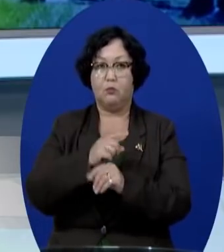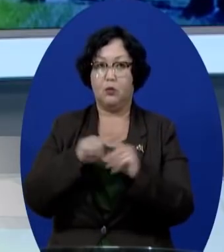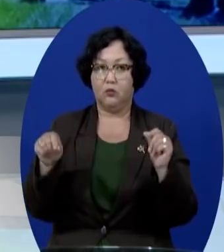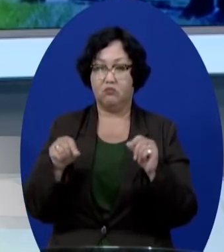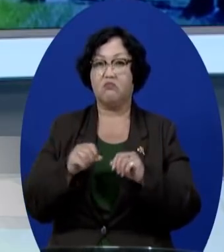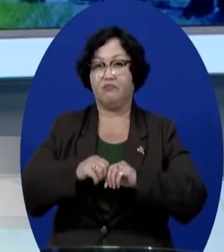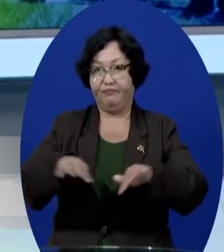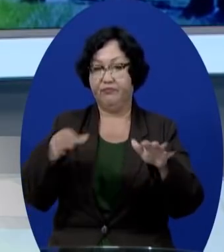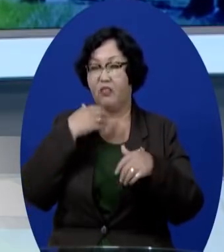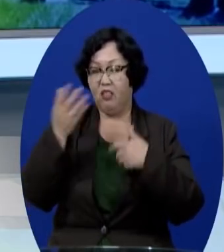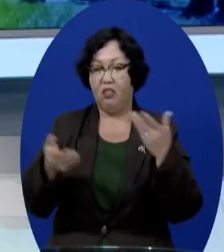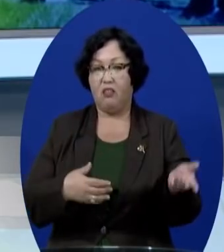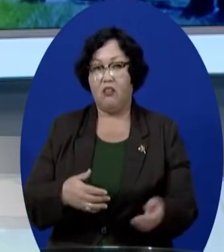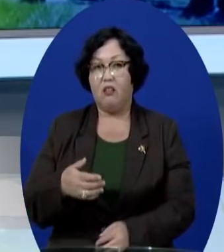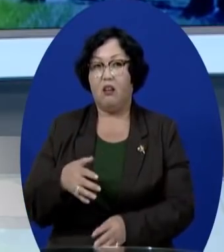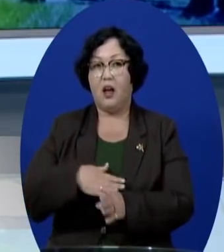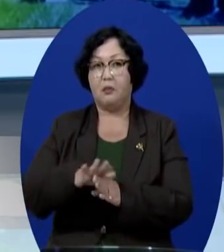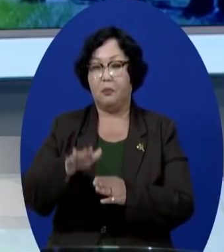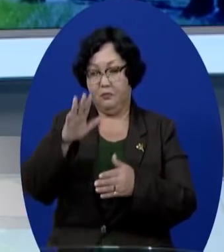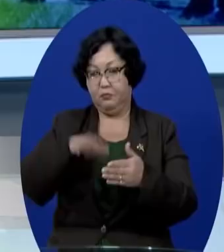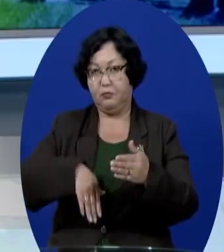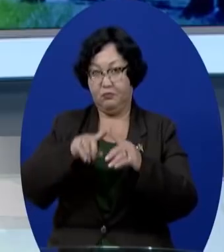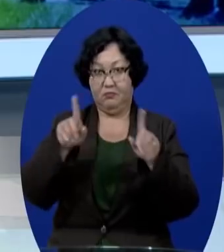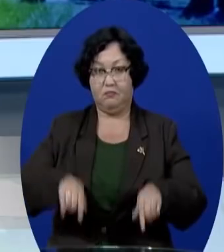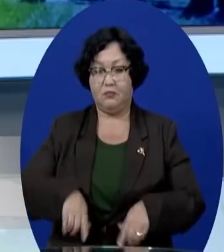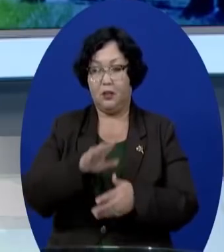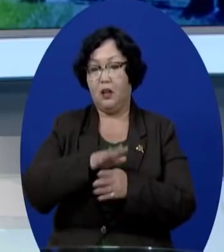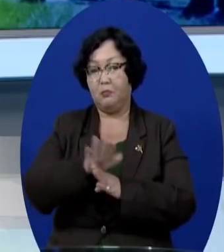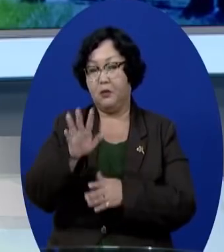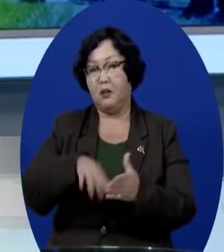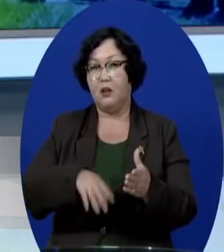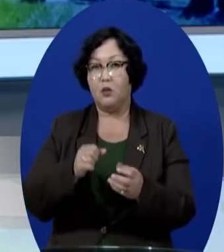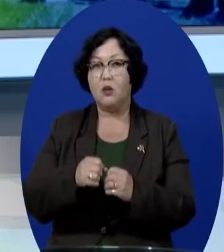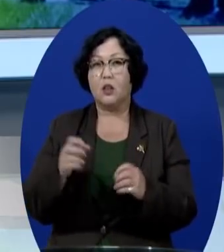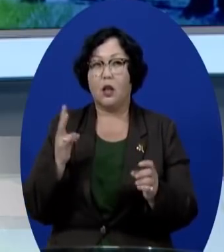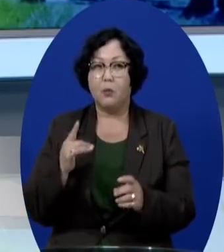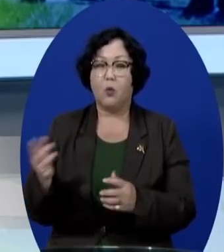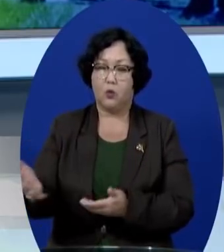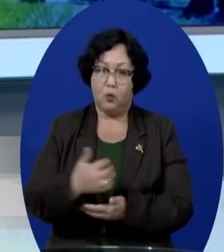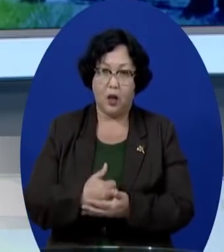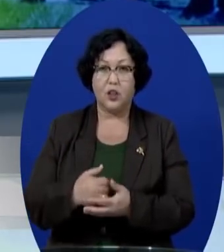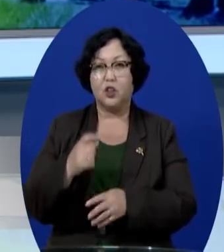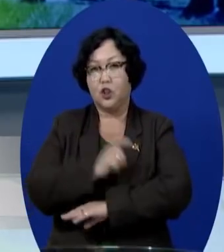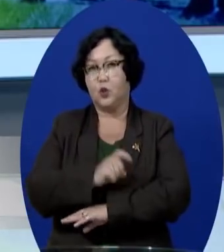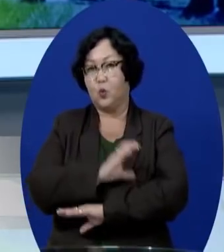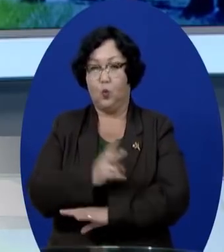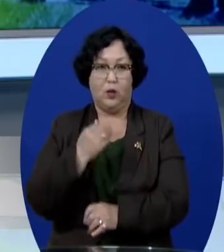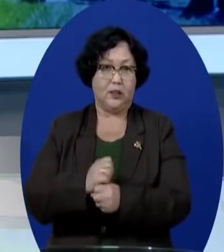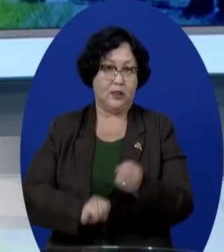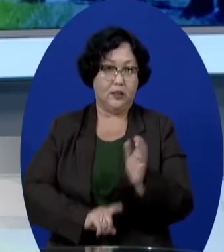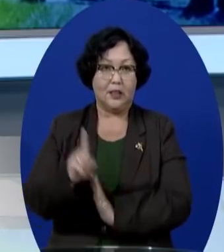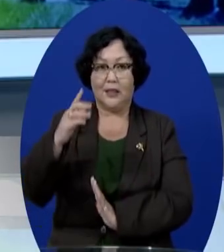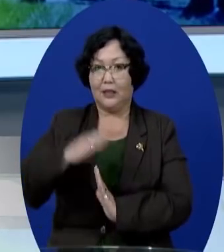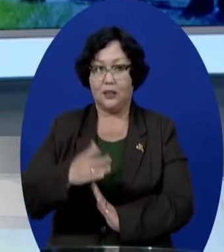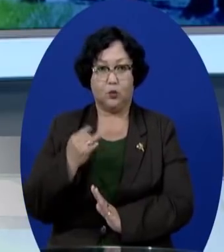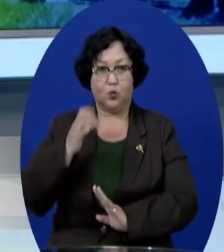Улсын онцгой комиссийн албан бичигт үйлчлэлтийг бэлтгэх одоо хангах намрын ураг сургалтын ажлыг зохион байгуулах, за гэрчийн сургуулийн үйл ажиллагааг эхлүүлж, тасралтгүй